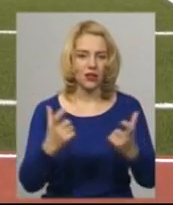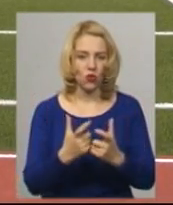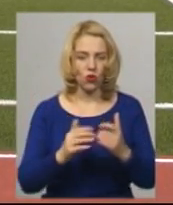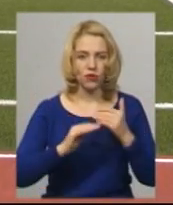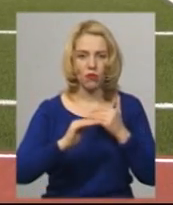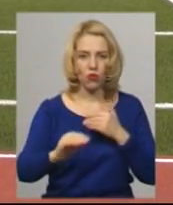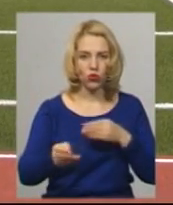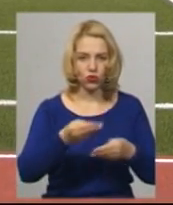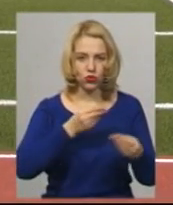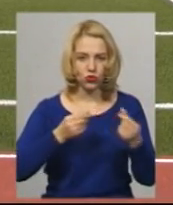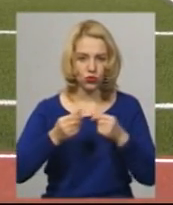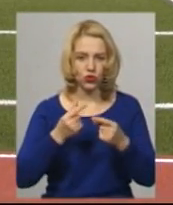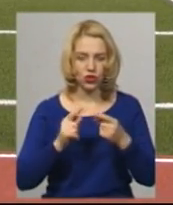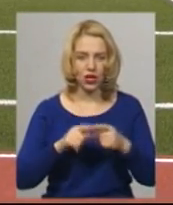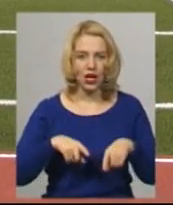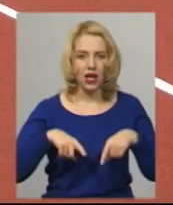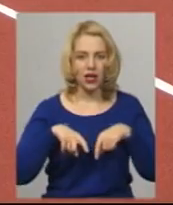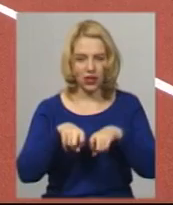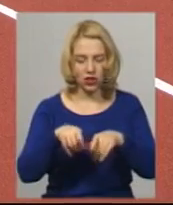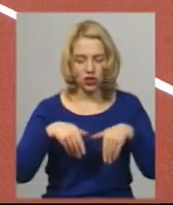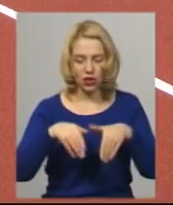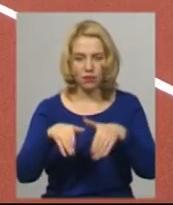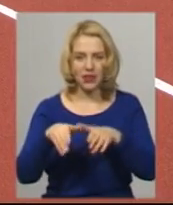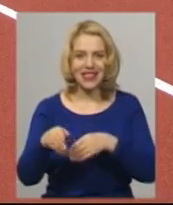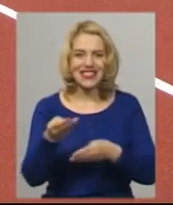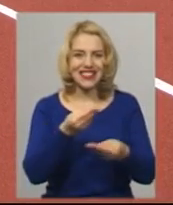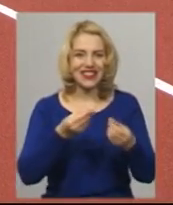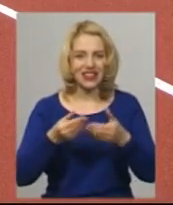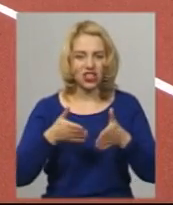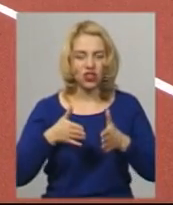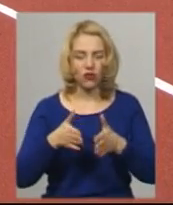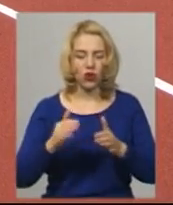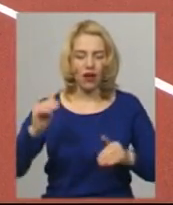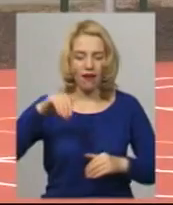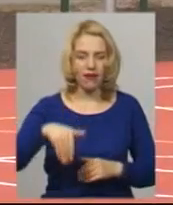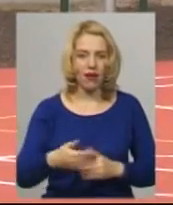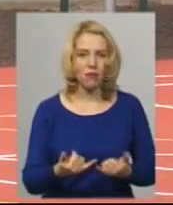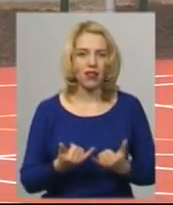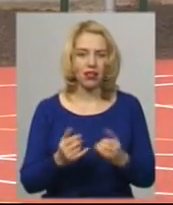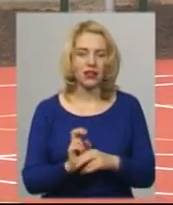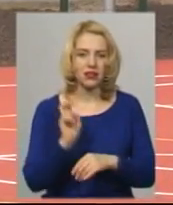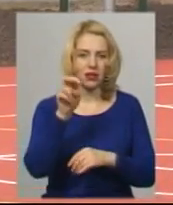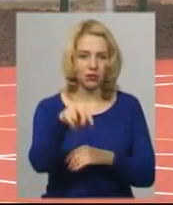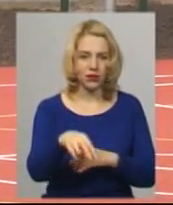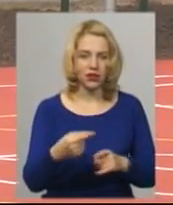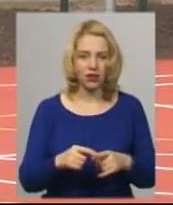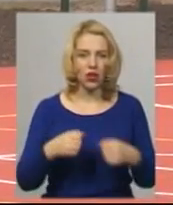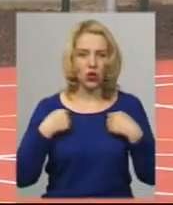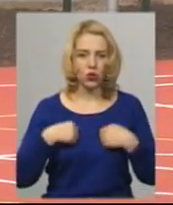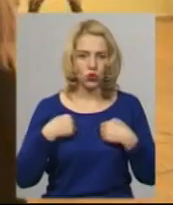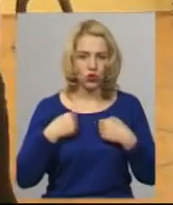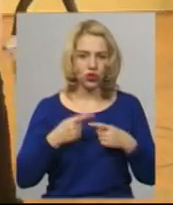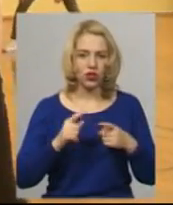поле штучним газоном, легкоатлетичних доріжок, вкритих синтетичним волокном, ями для стрибків, роздягальних, душових та майданчику для волейболу і